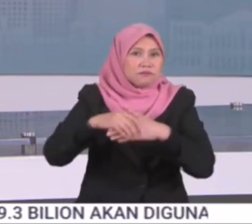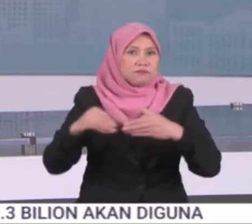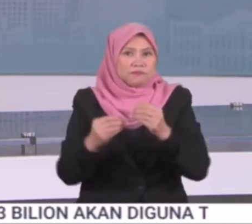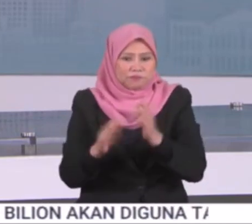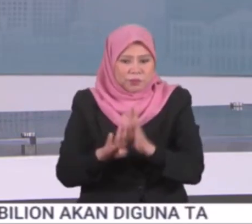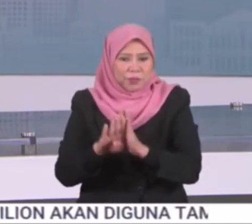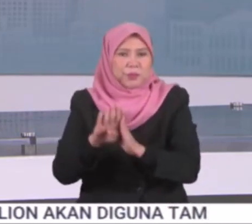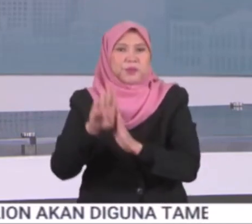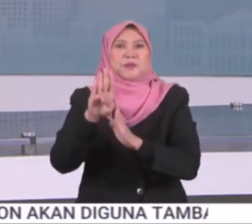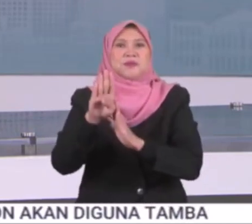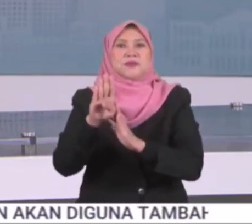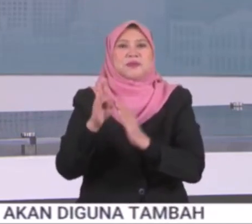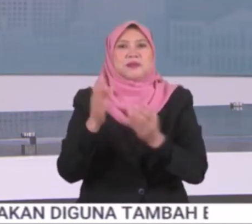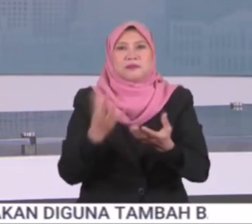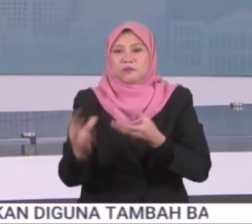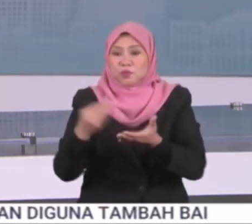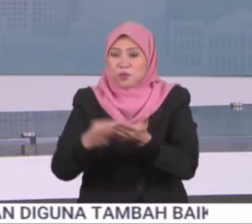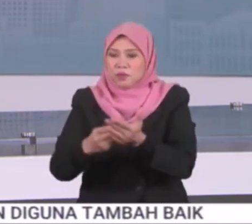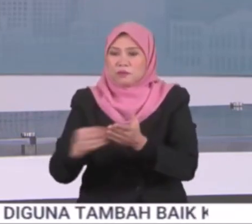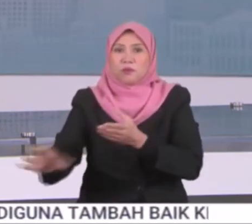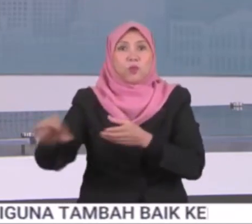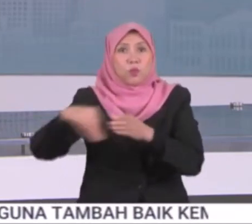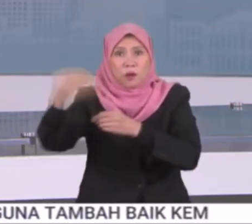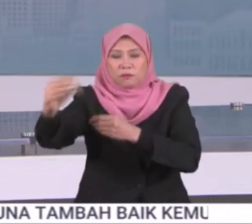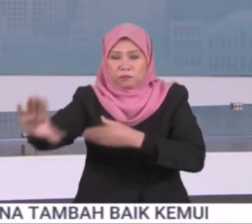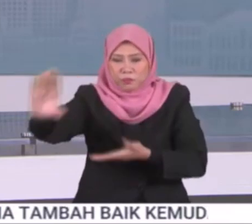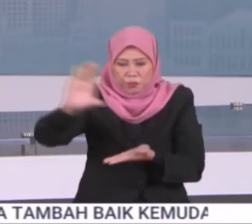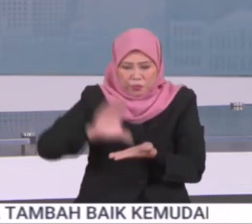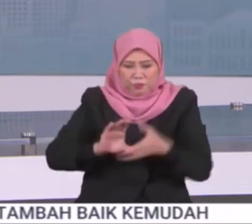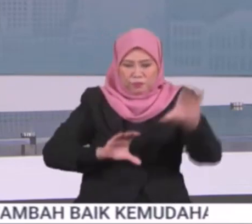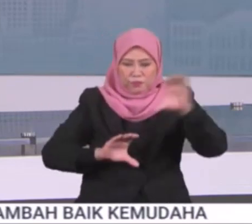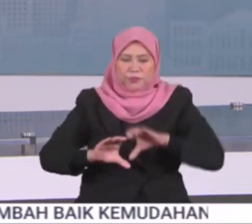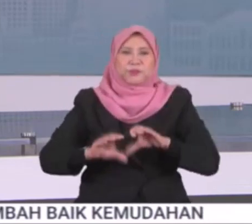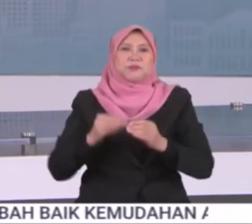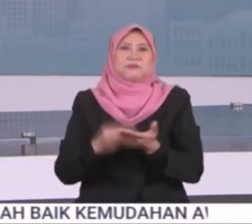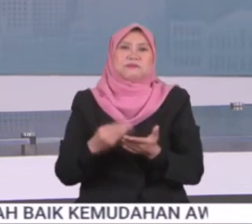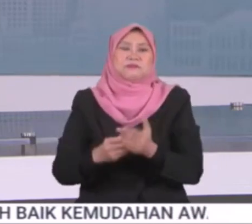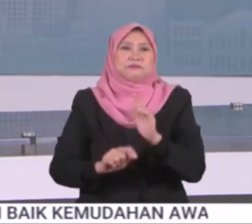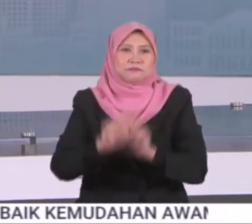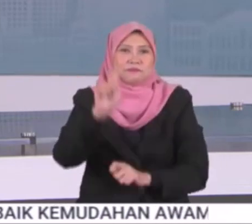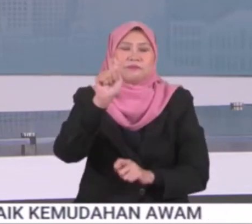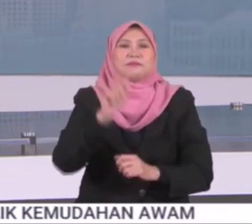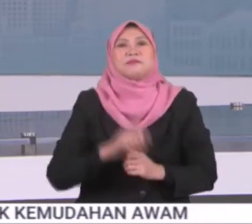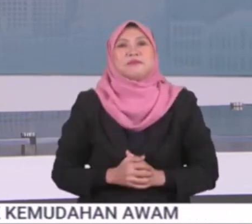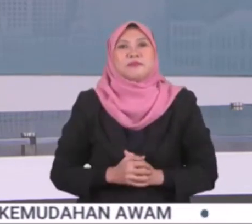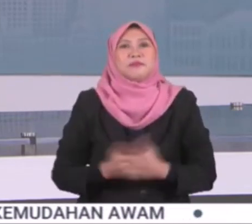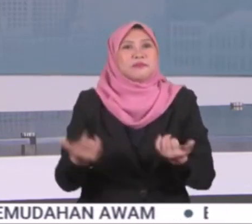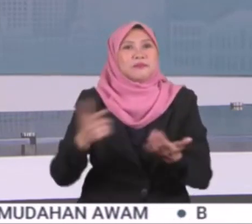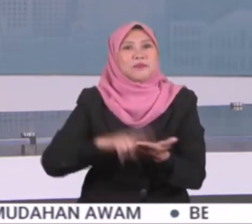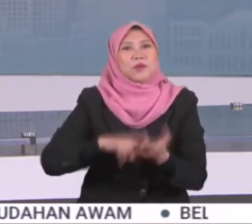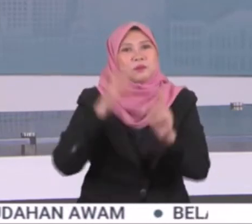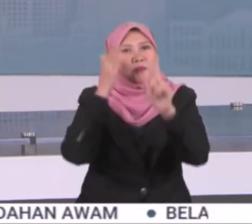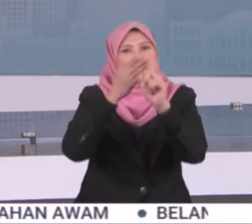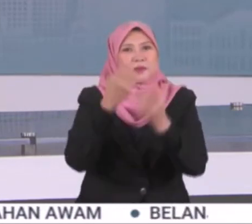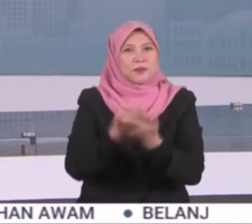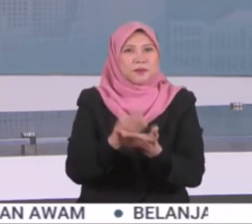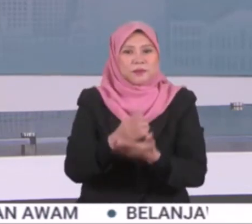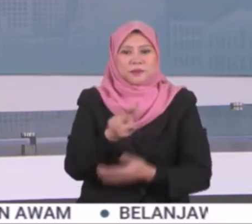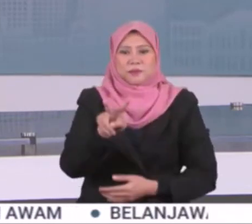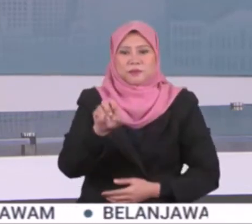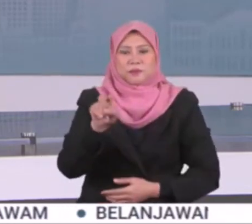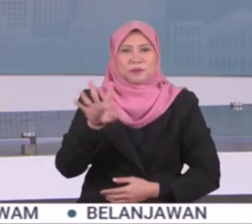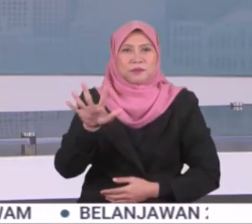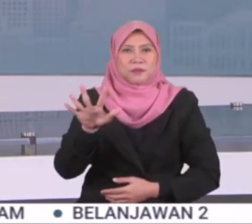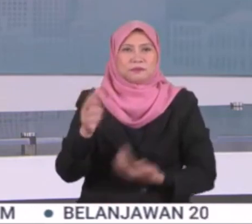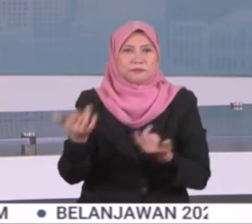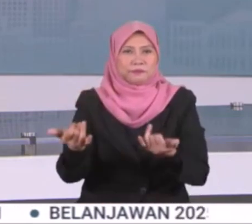kukuh dan kemasukan pelaburan yang tinggi. Untuk itu, kita ikuti laporan Prospek Ekonomi 2025 yang disediakan